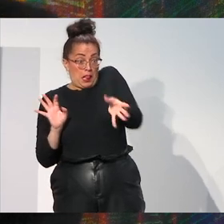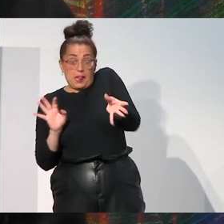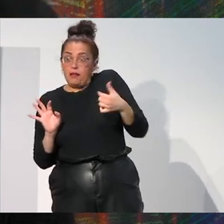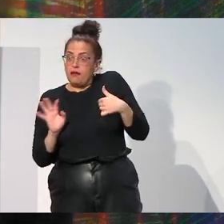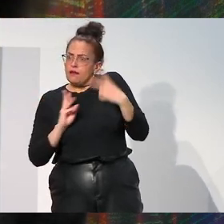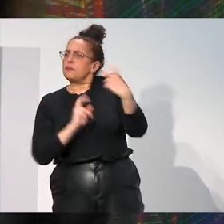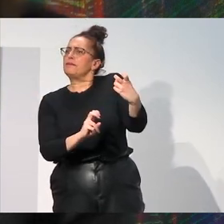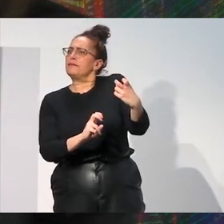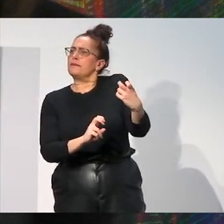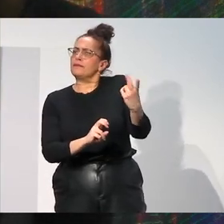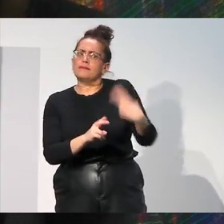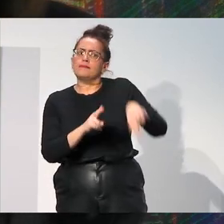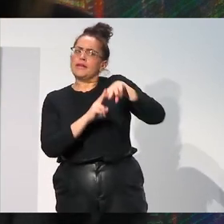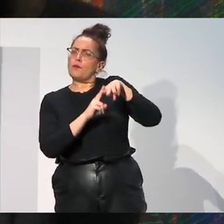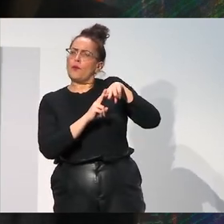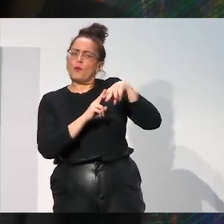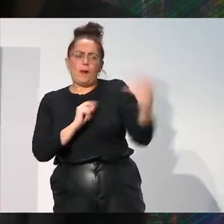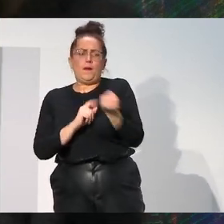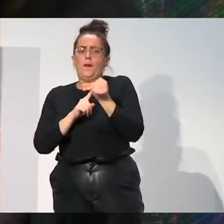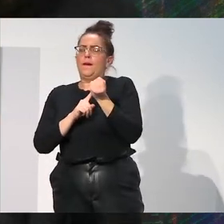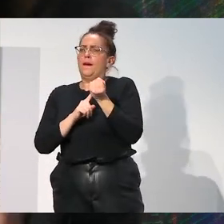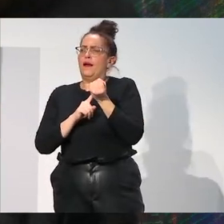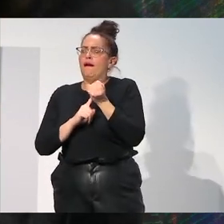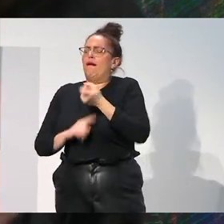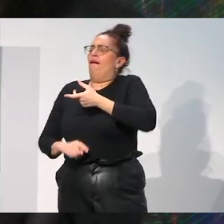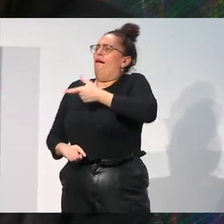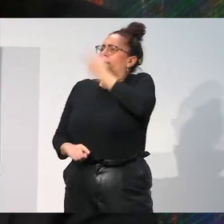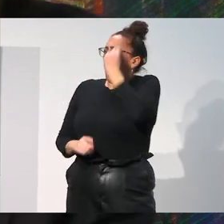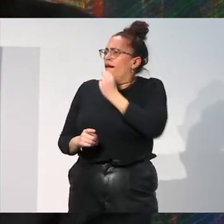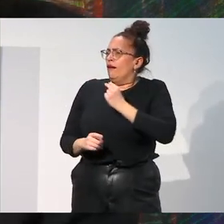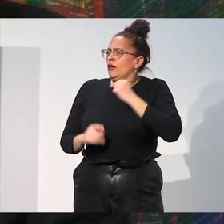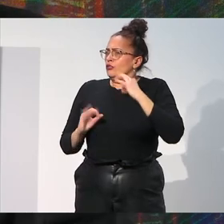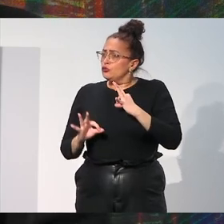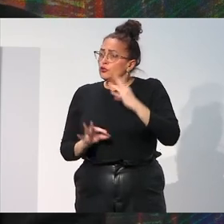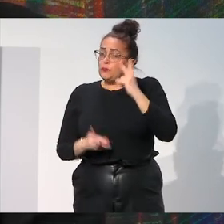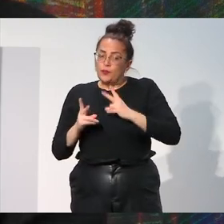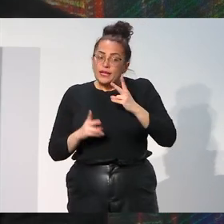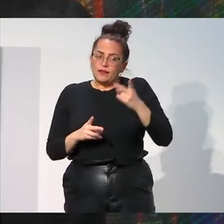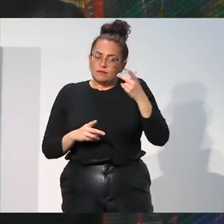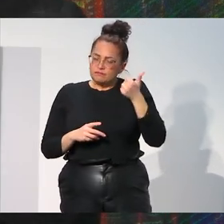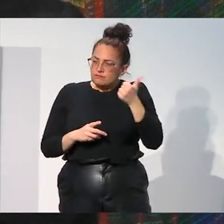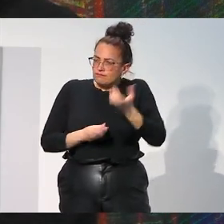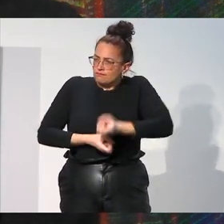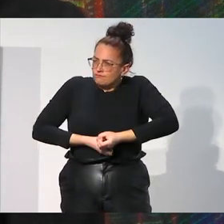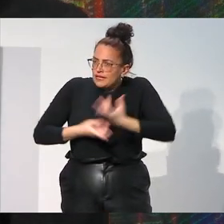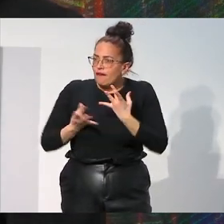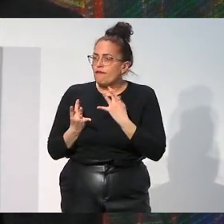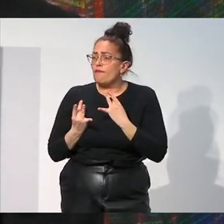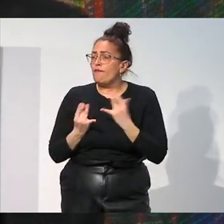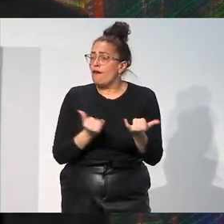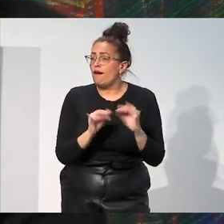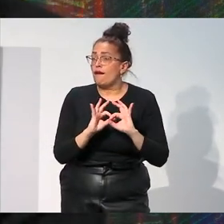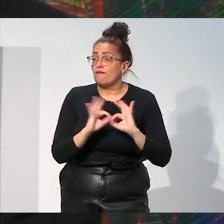me répondre avec une autre phrase qui sera ce que vous pensez être le plus précis de votre pensée, tout en étant sans